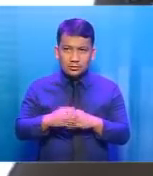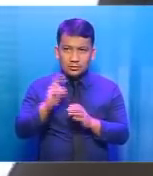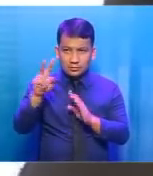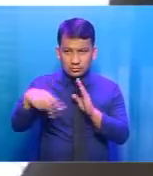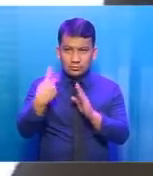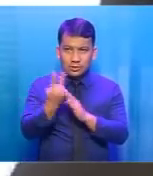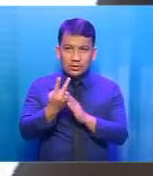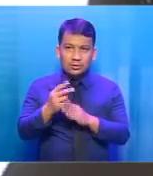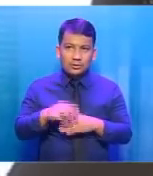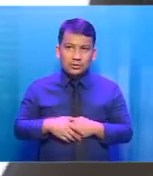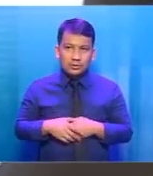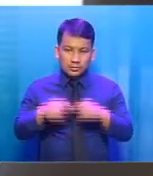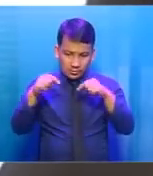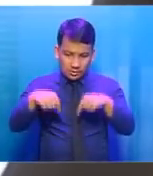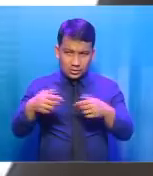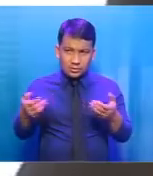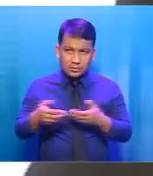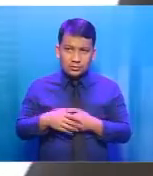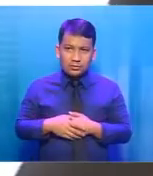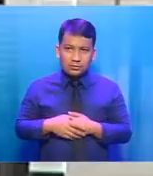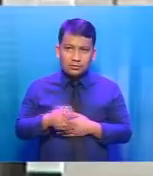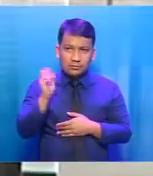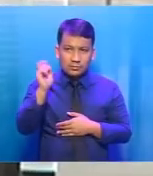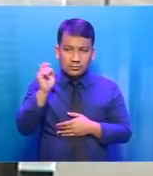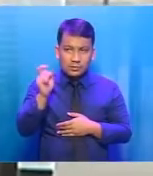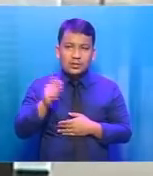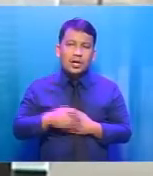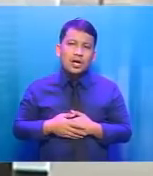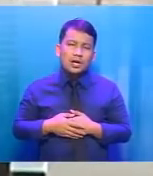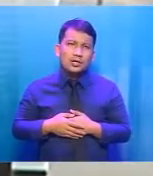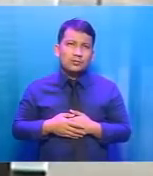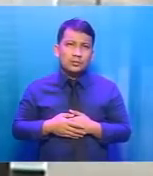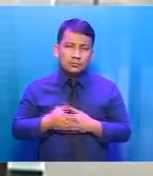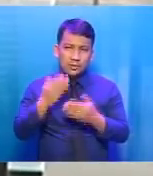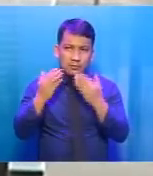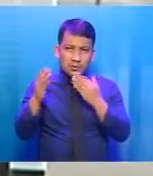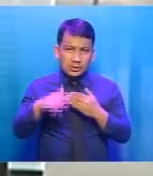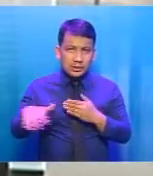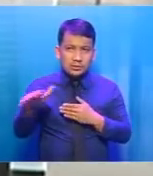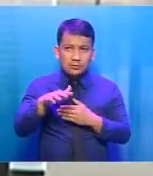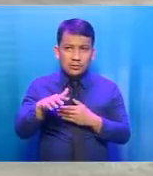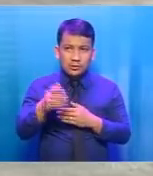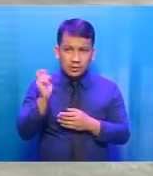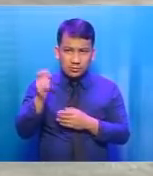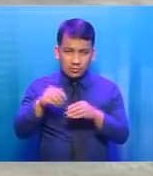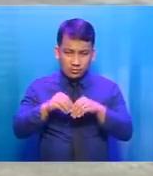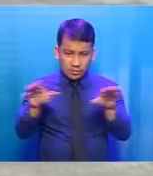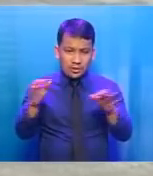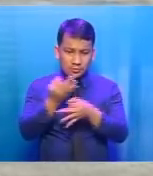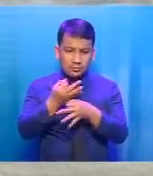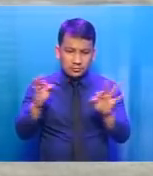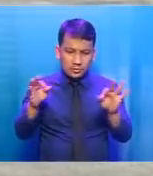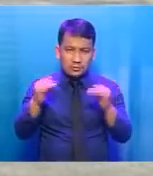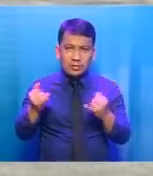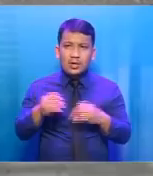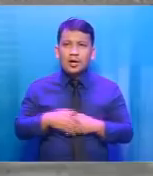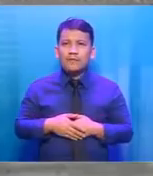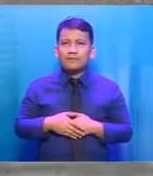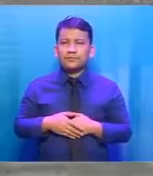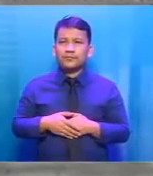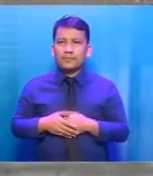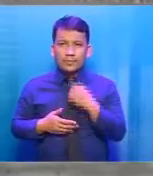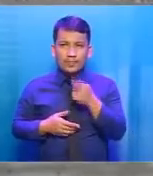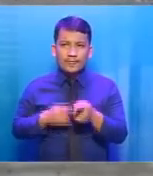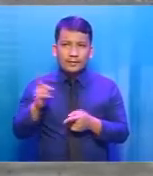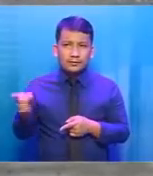2 oras. Pag ngayon T1? Ngayon na, mabilis. Kaya't lubos-lubos na raw ang pagdaan dito hanggang libre pa ang toll.